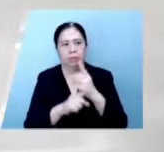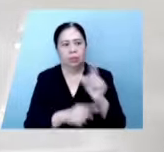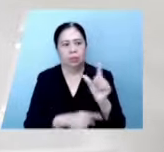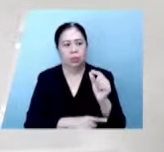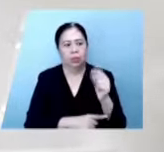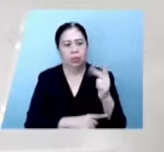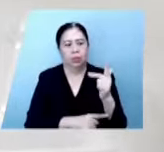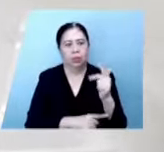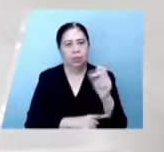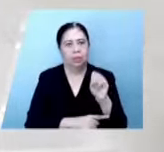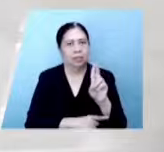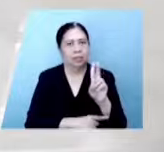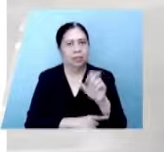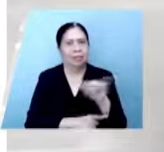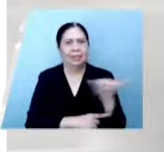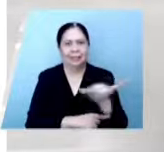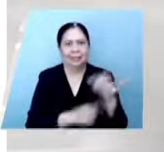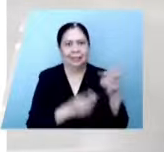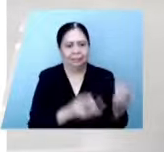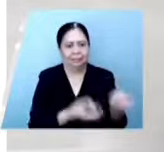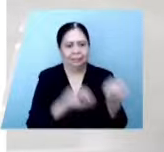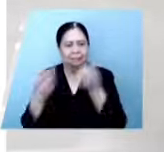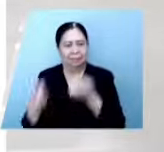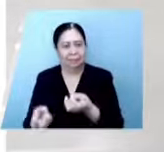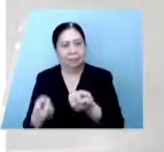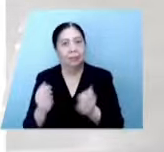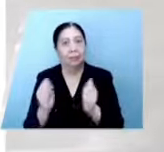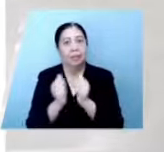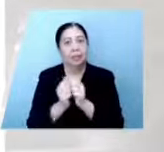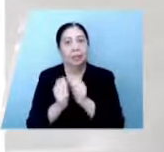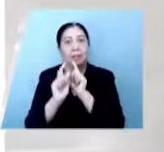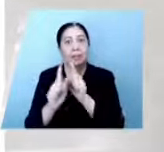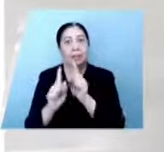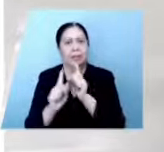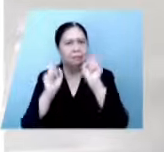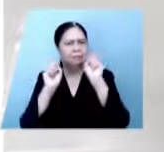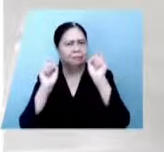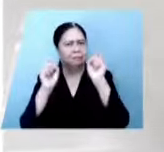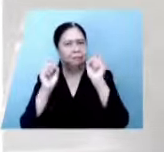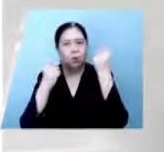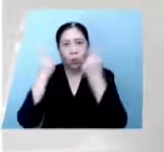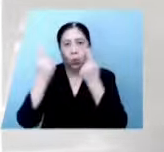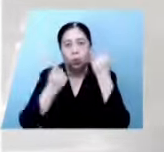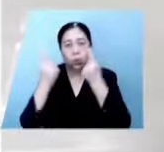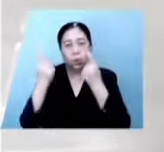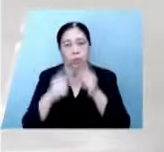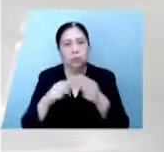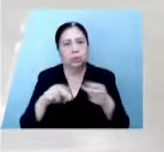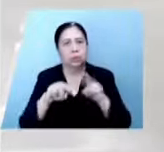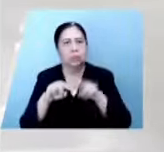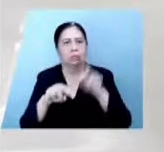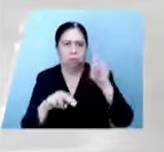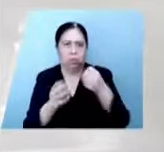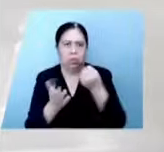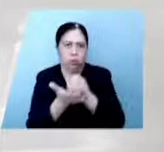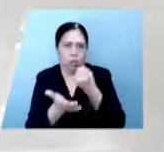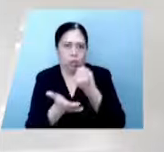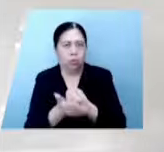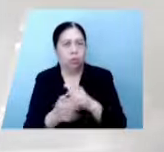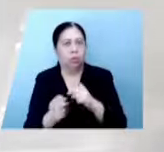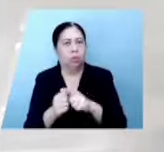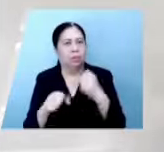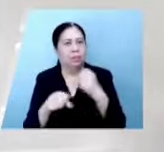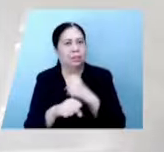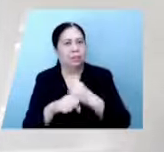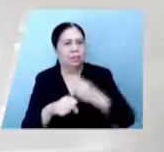2023 survey. Kabilang din sa mga isinagot na urgent national concern ang pagtaas sa sweldo, paglaban sa